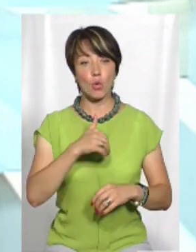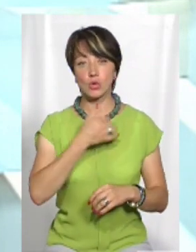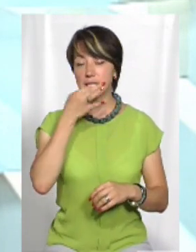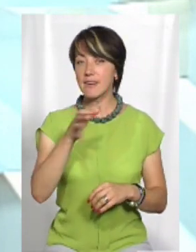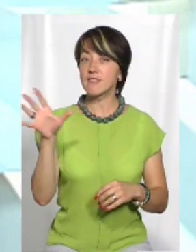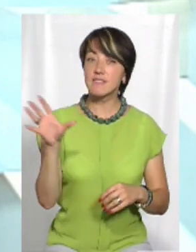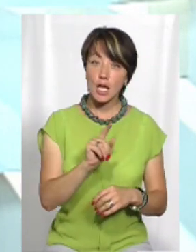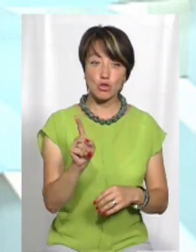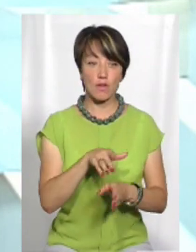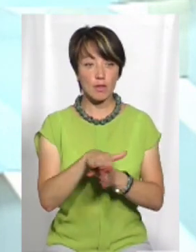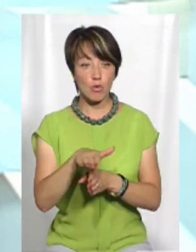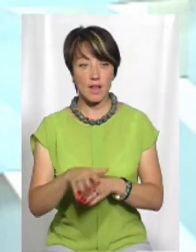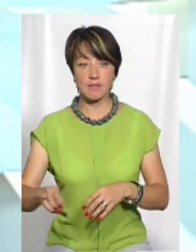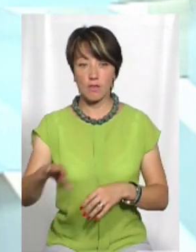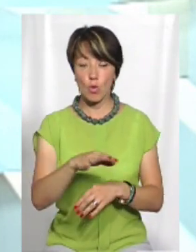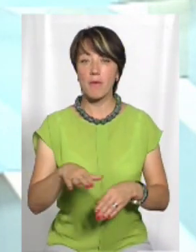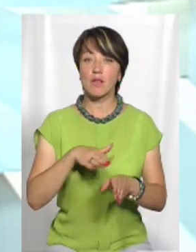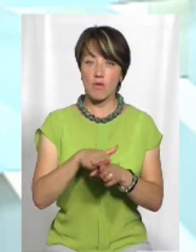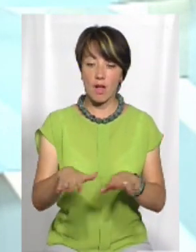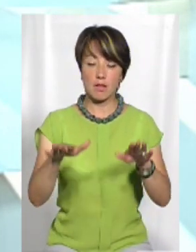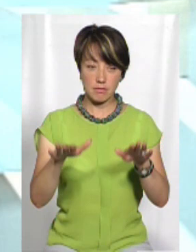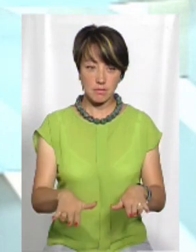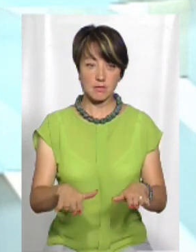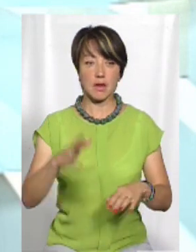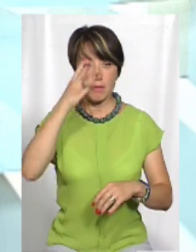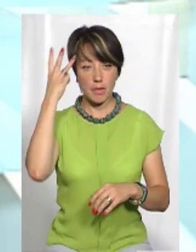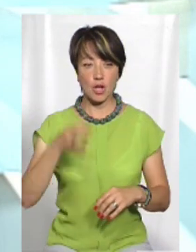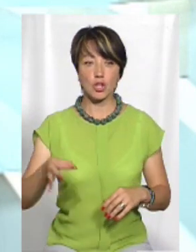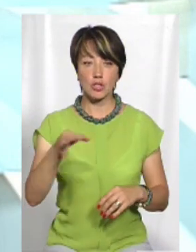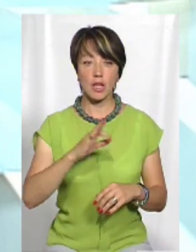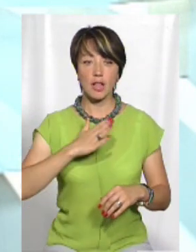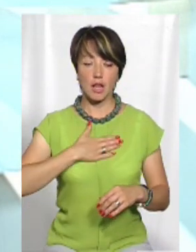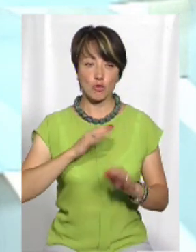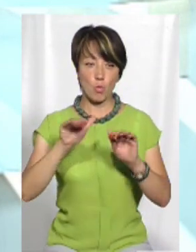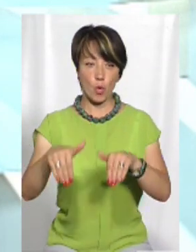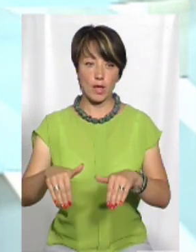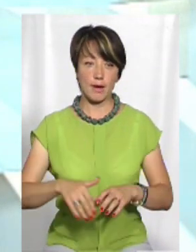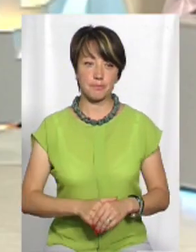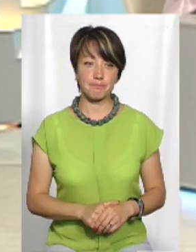сказати, все, що відбувалося в Європі, все відбувалося на теренах нашої Хмельниччини, на нашого Поділля.